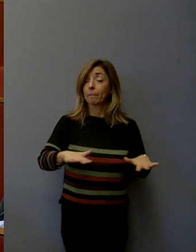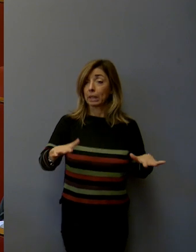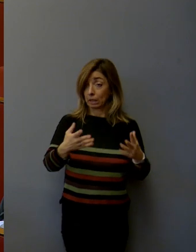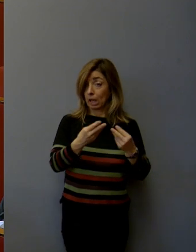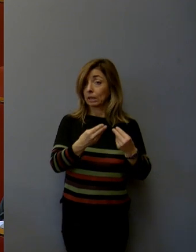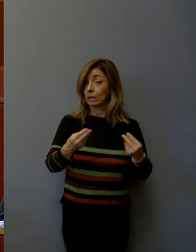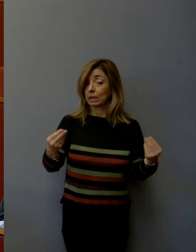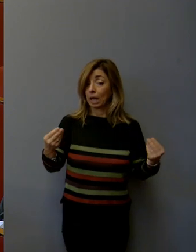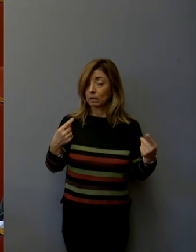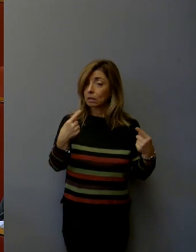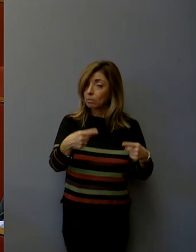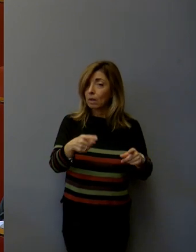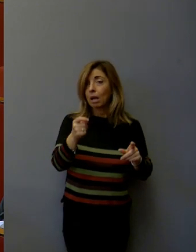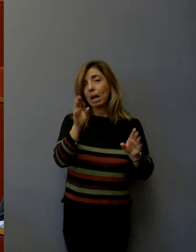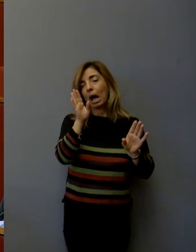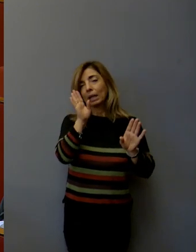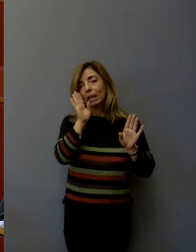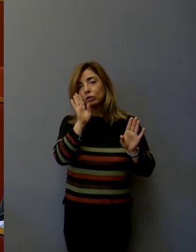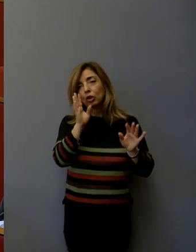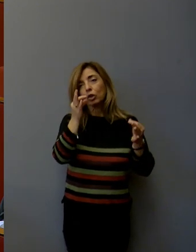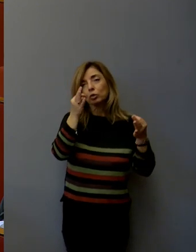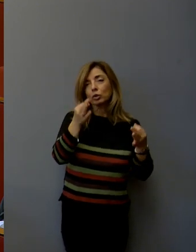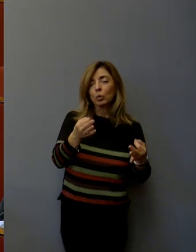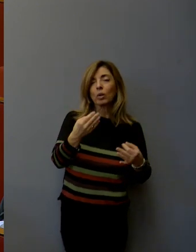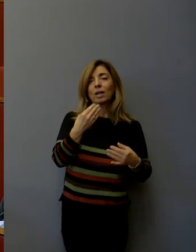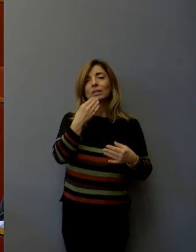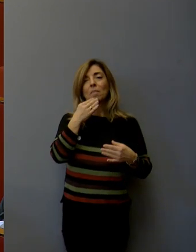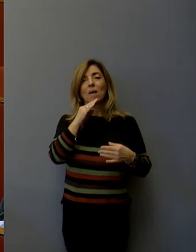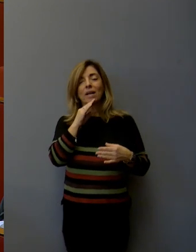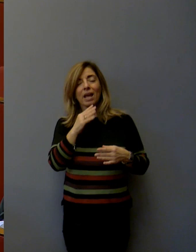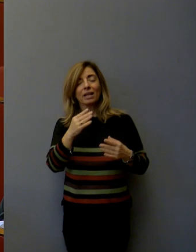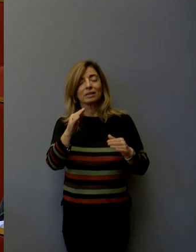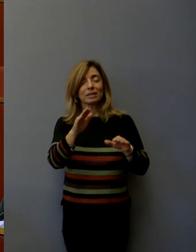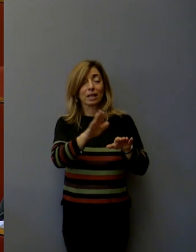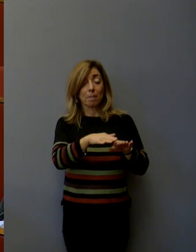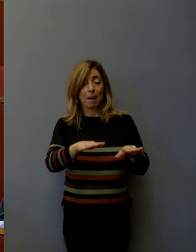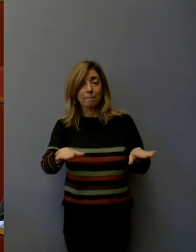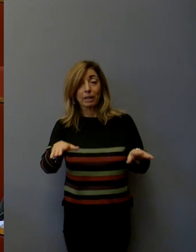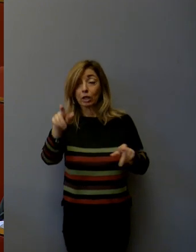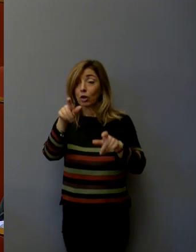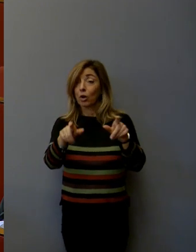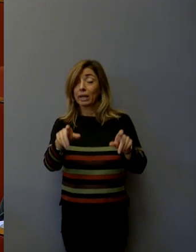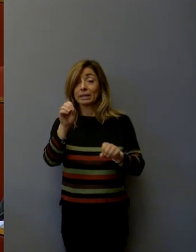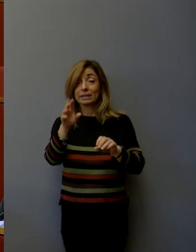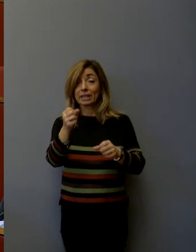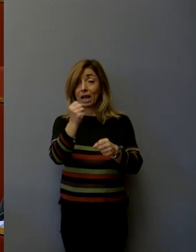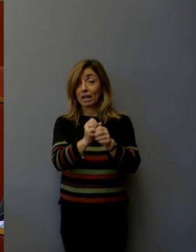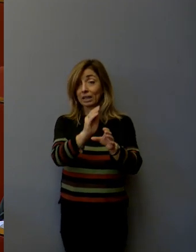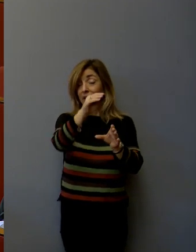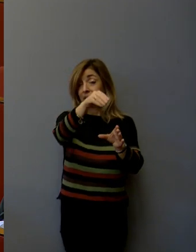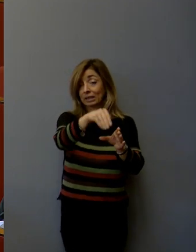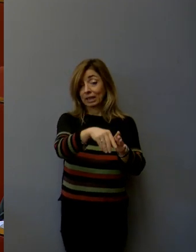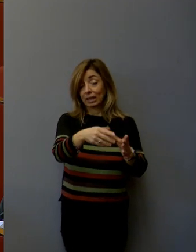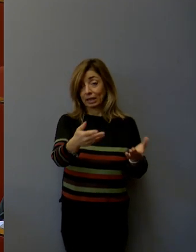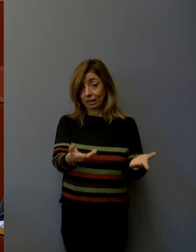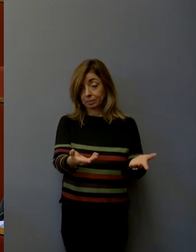attenzione alla sicurezza al può essere dei bambini delle insegnanti che stanno in questi ambienti quando anche non fosse solo